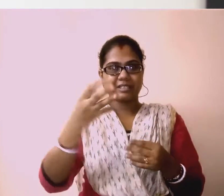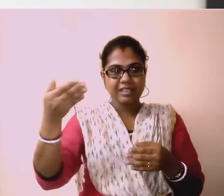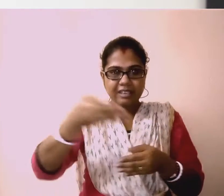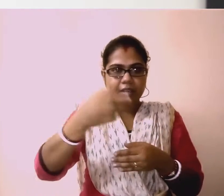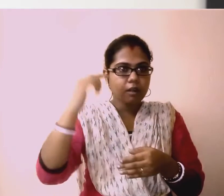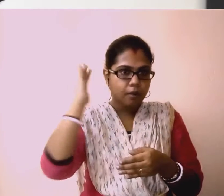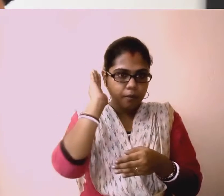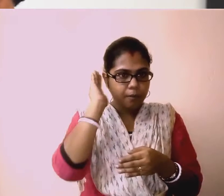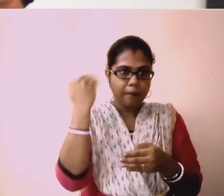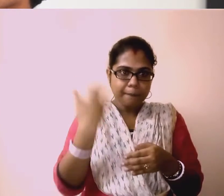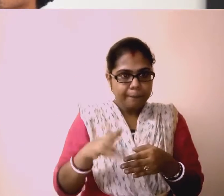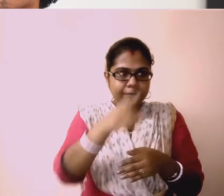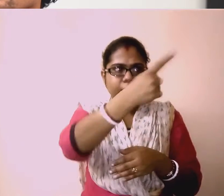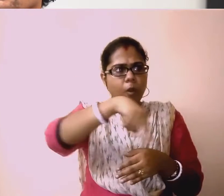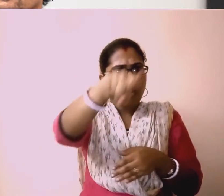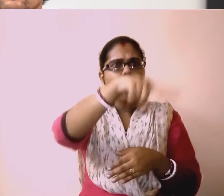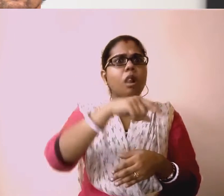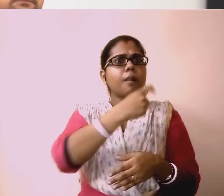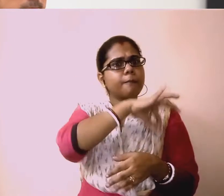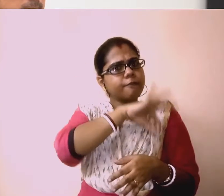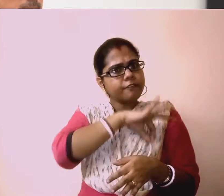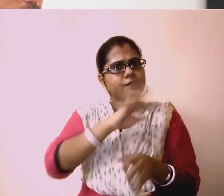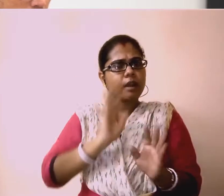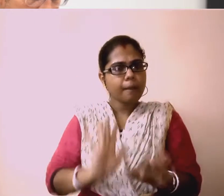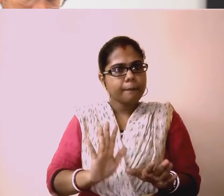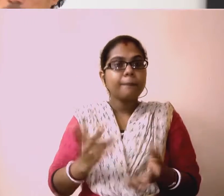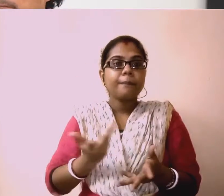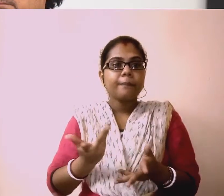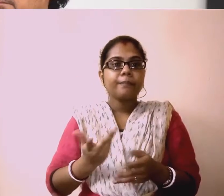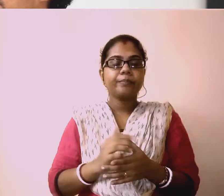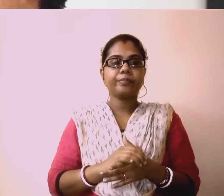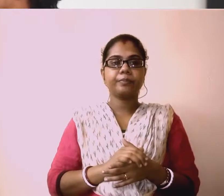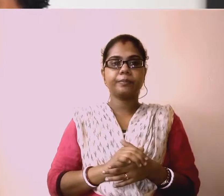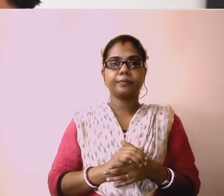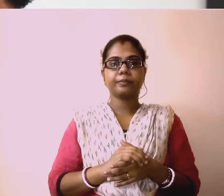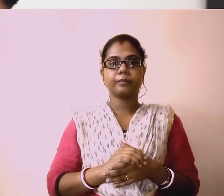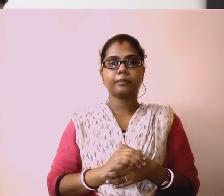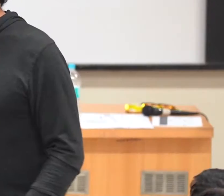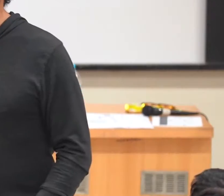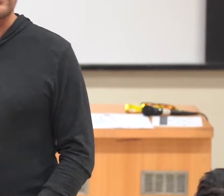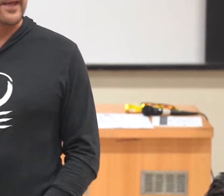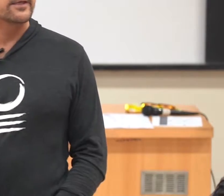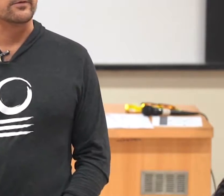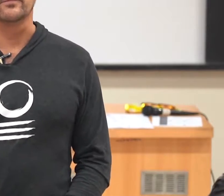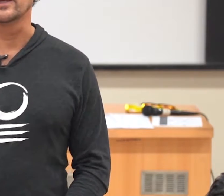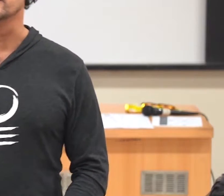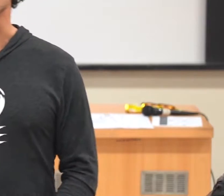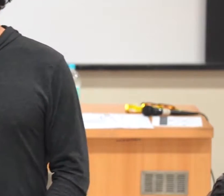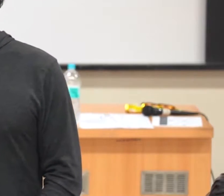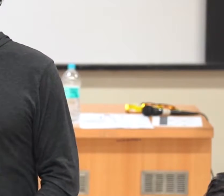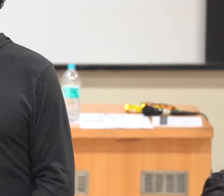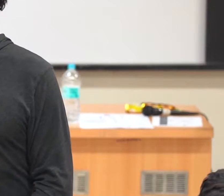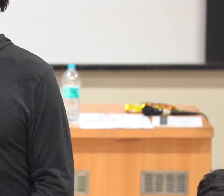आपने जो audio clip सुनी, क्या वो आपको अच्छी लगी? उससे आपको कोई benefit हुआ? So thank you,